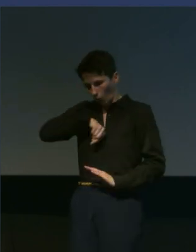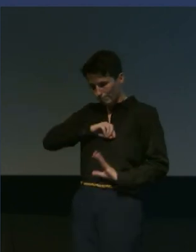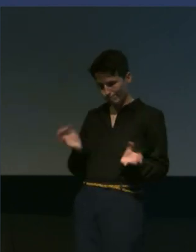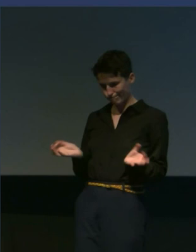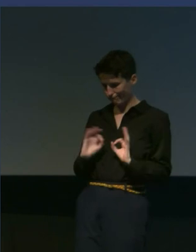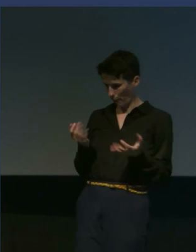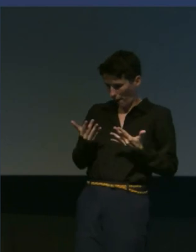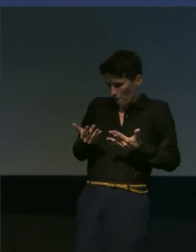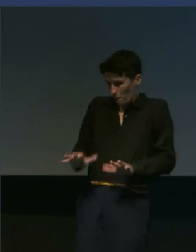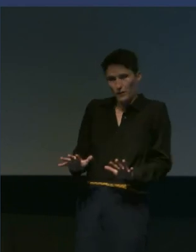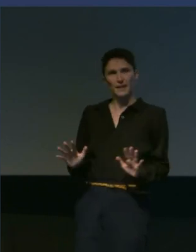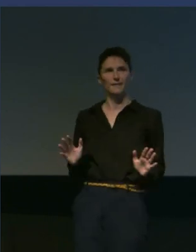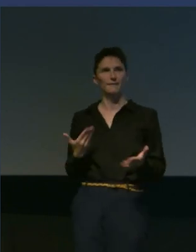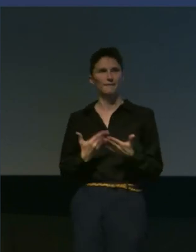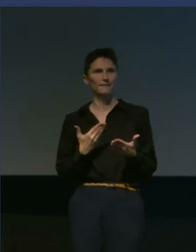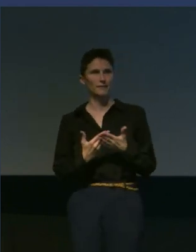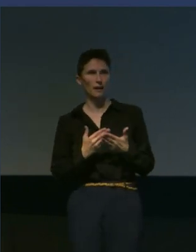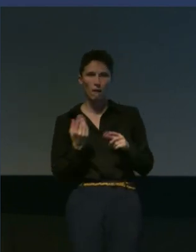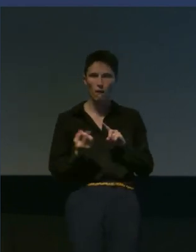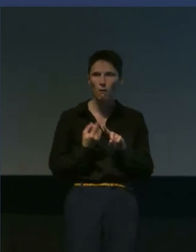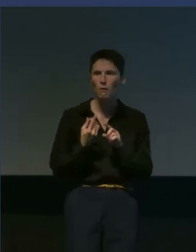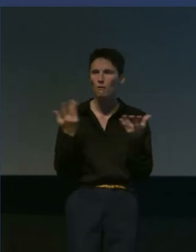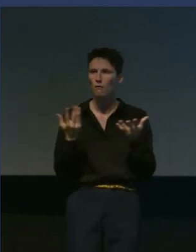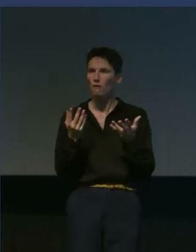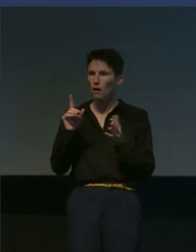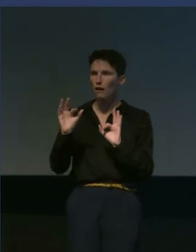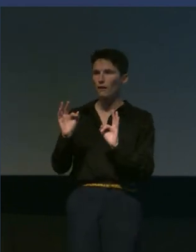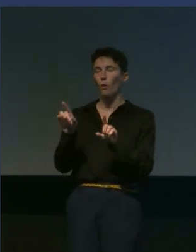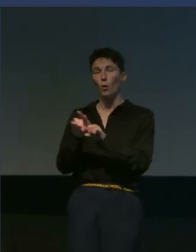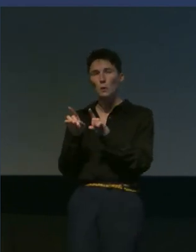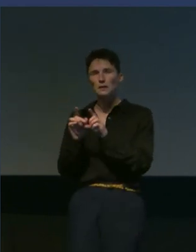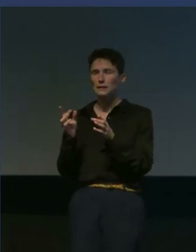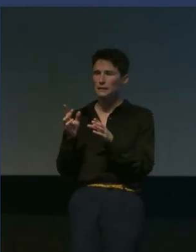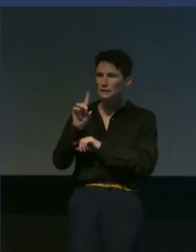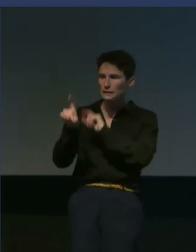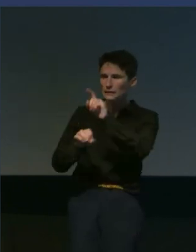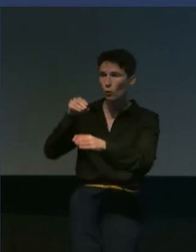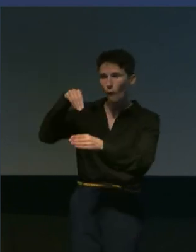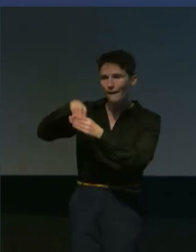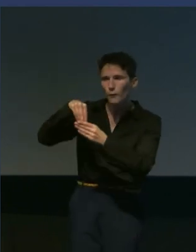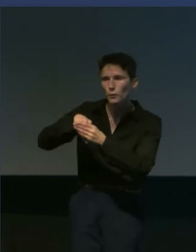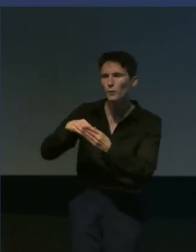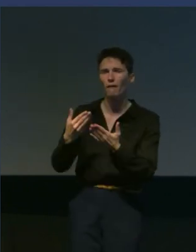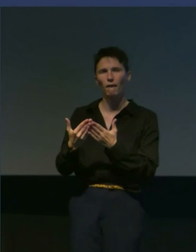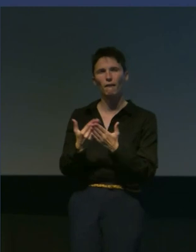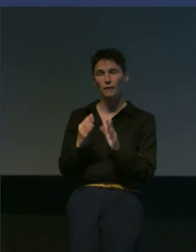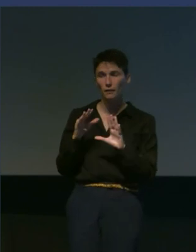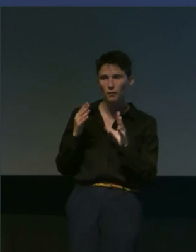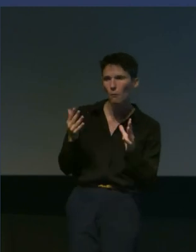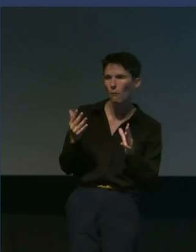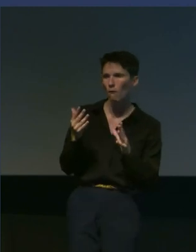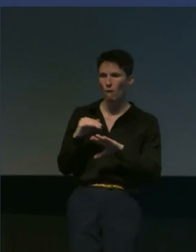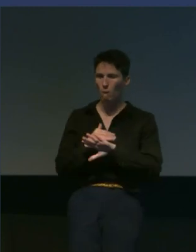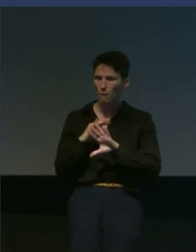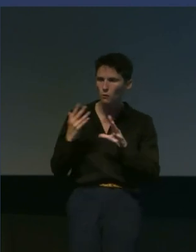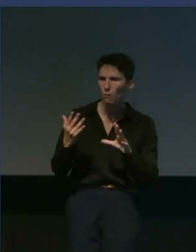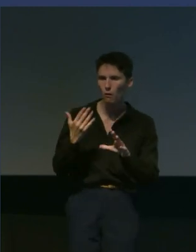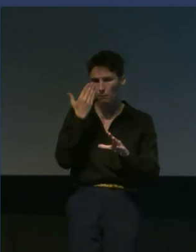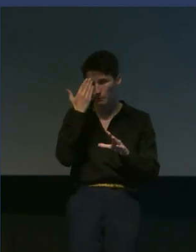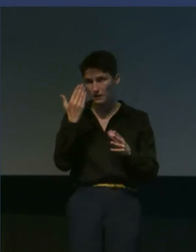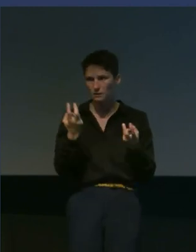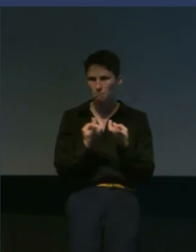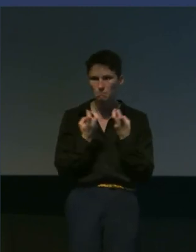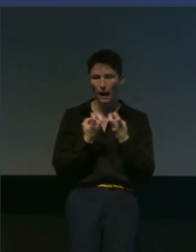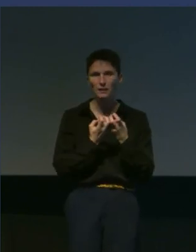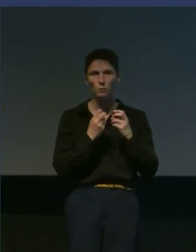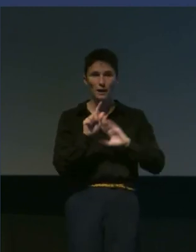pour l'aborder. C'était important d'avoir des questions économiques. Je ne sais pas comment ça se passe si on arrête